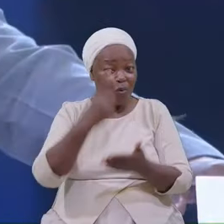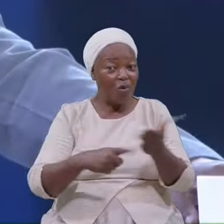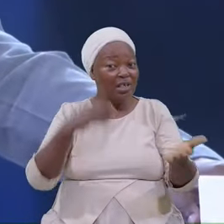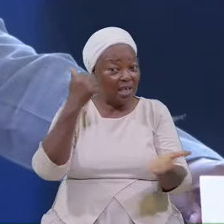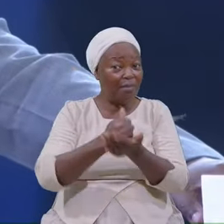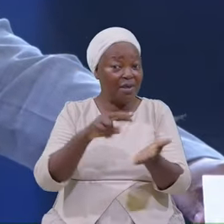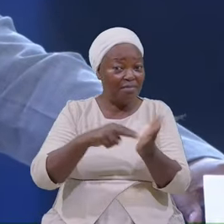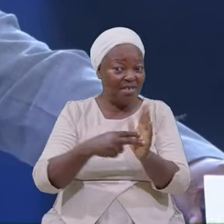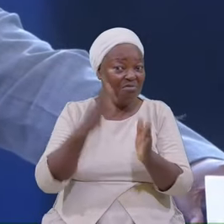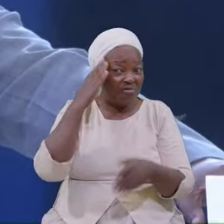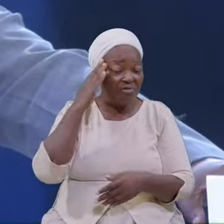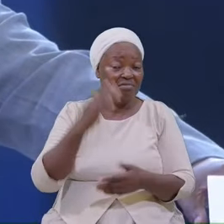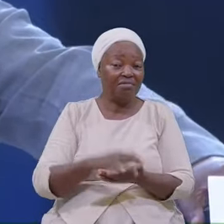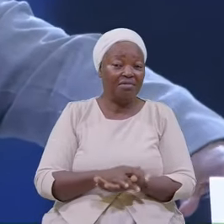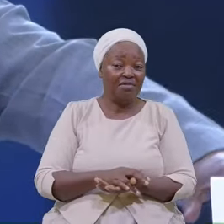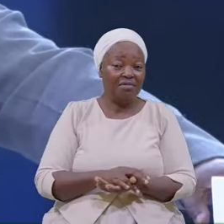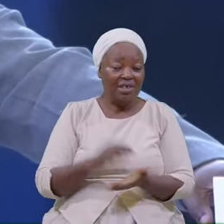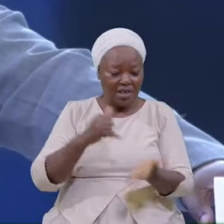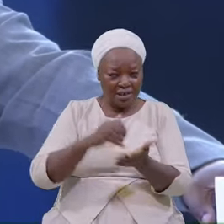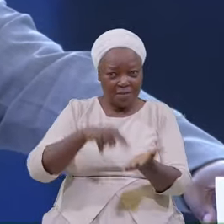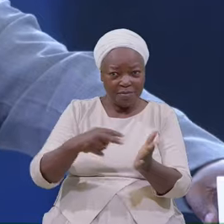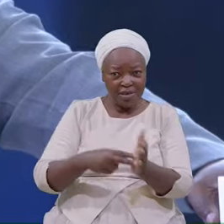You know what amen means? Vous savez ce que veut dire amen?